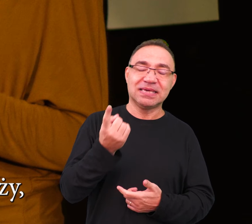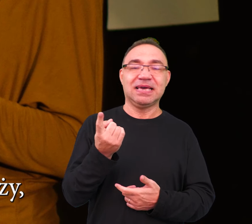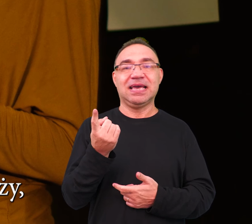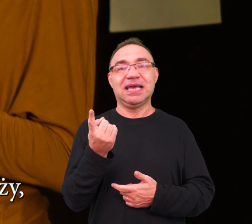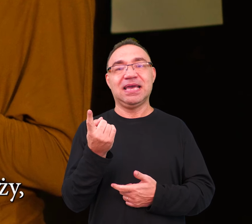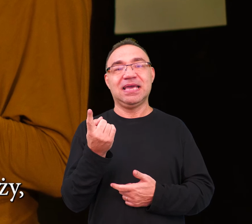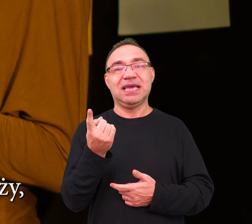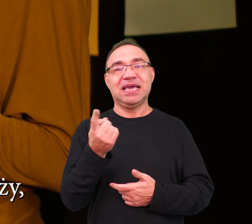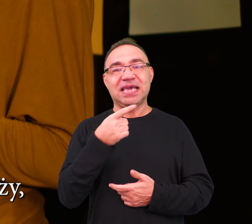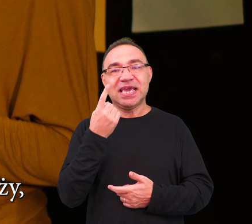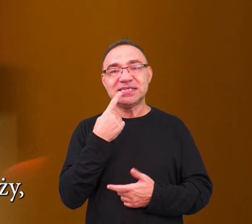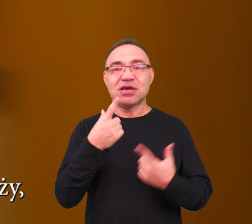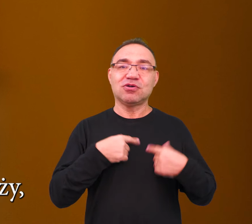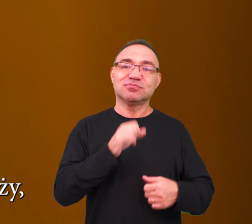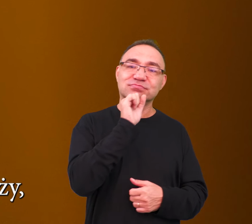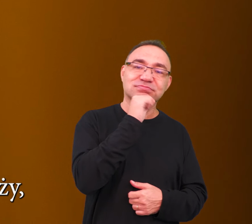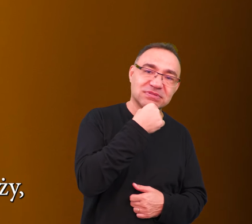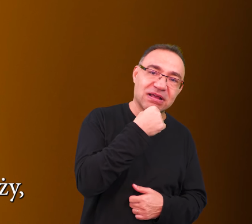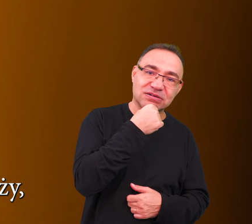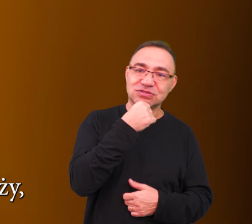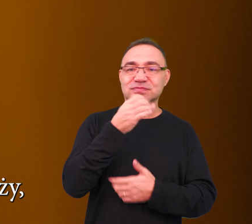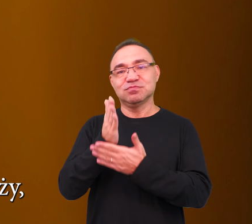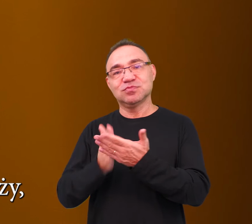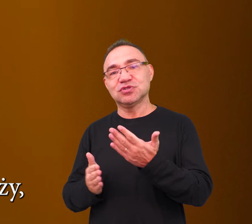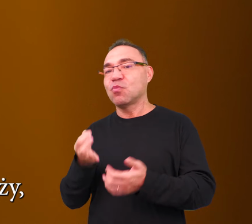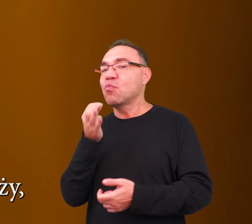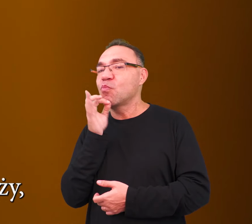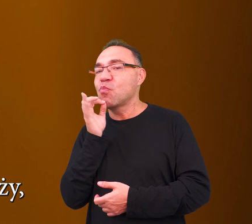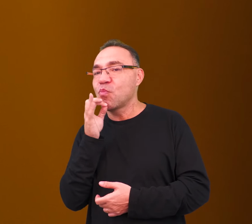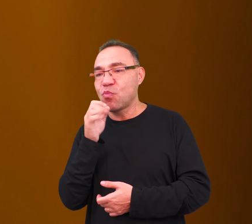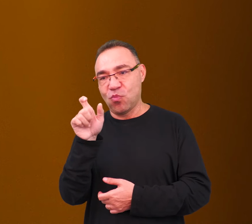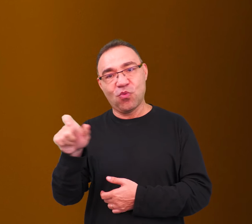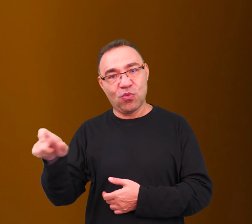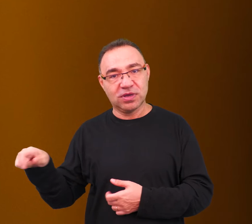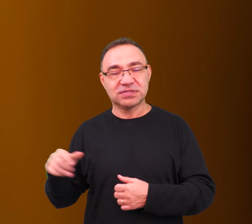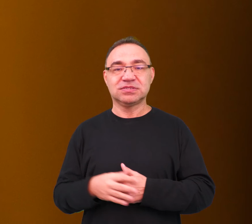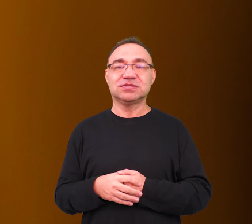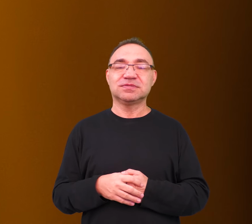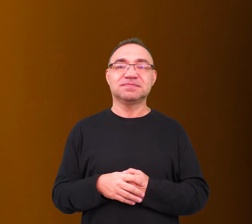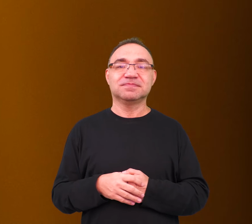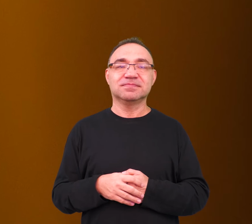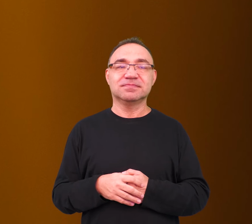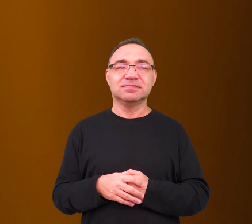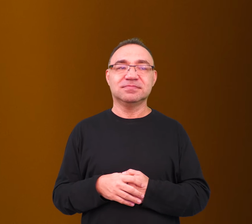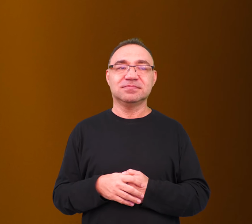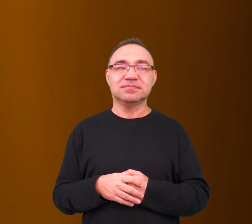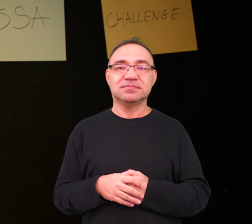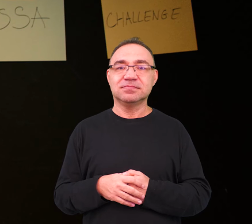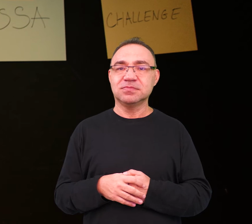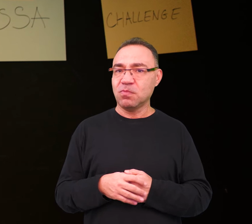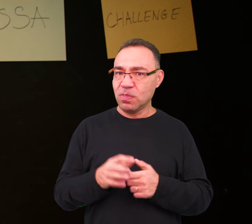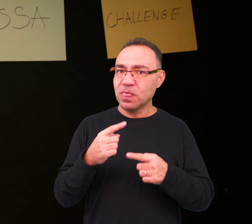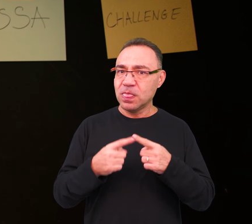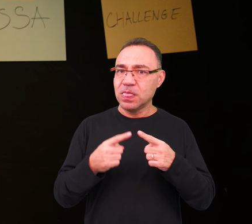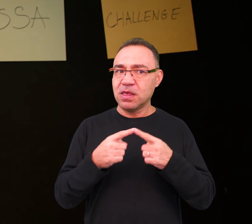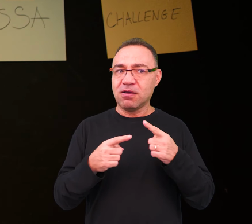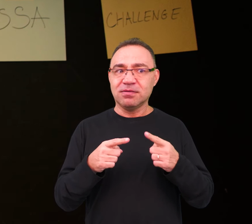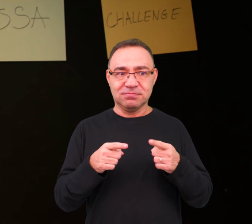na język starszych osób i nas jako młodzieży. Gdzieś właśnie przy okazji